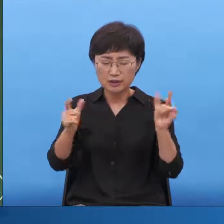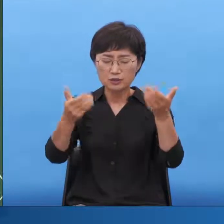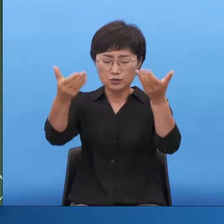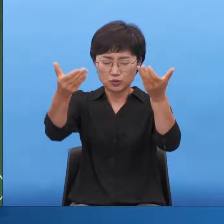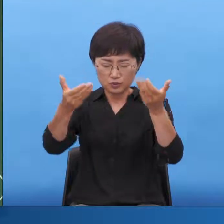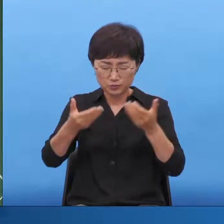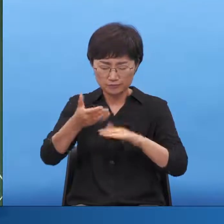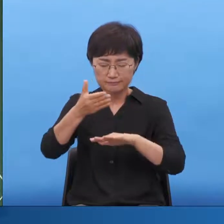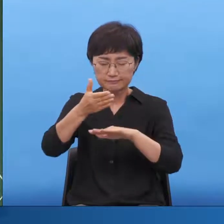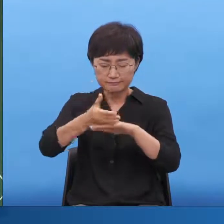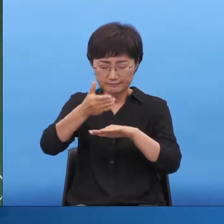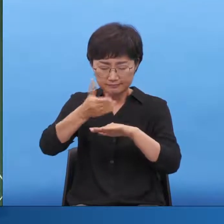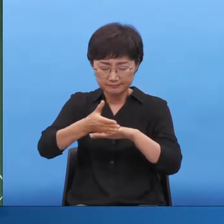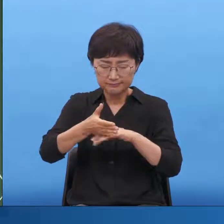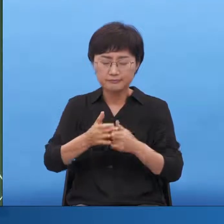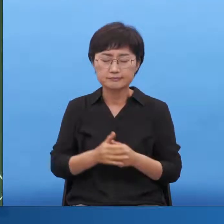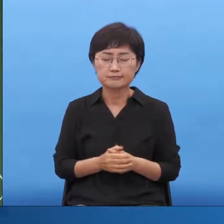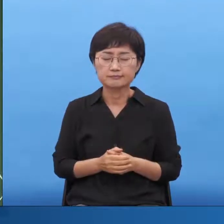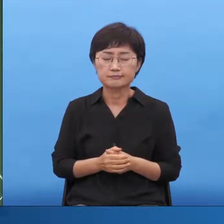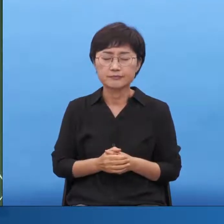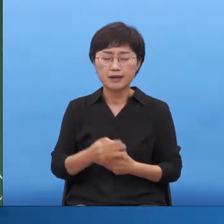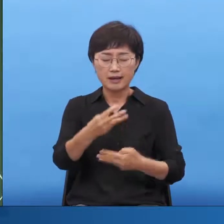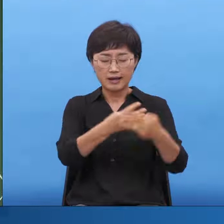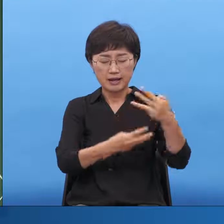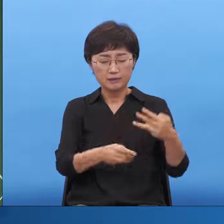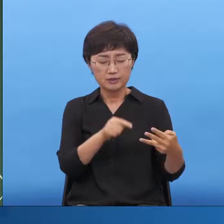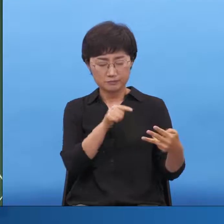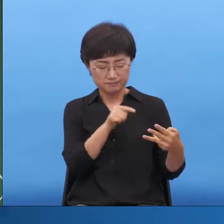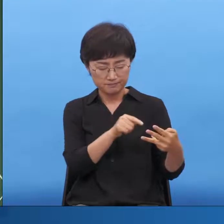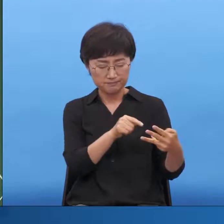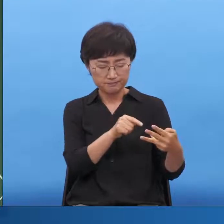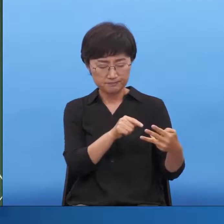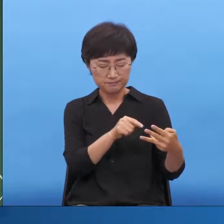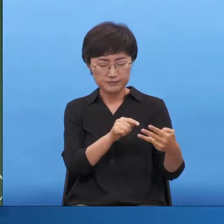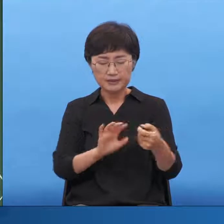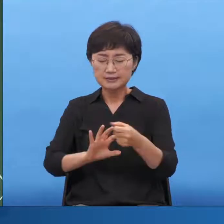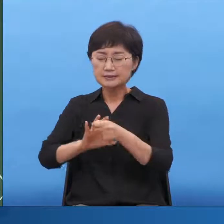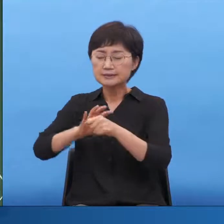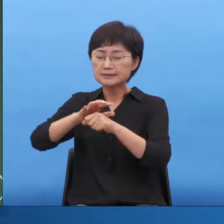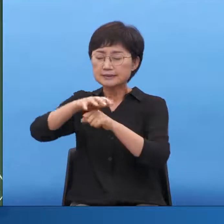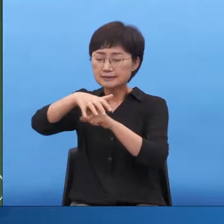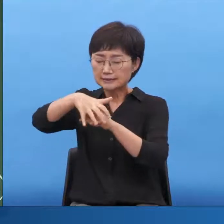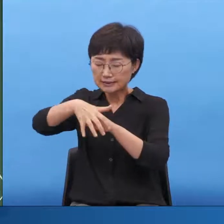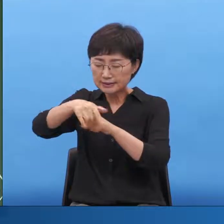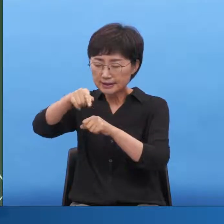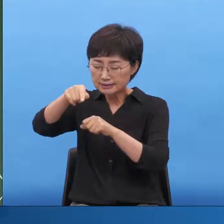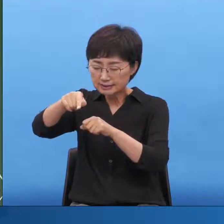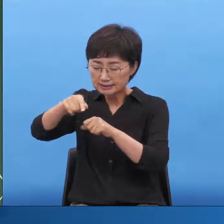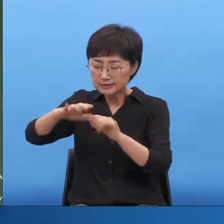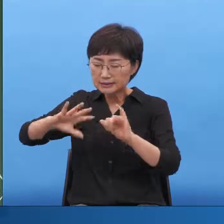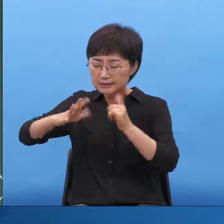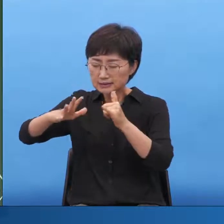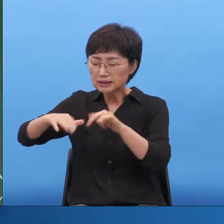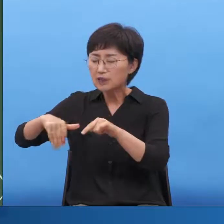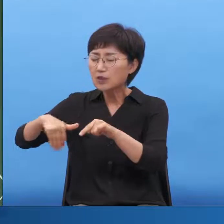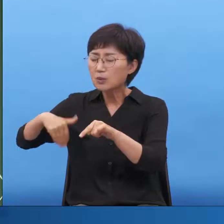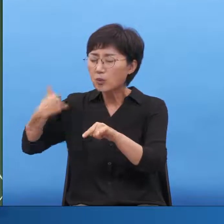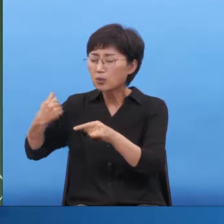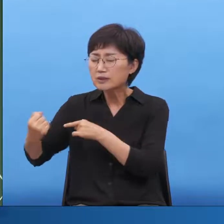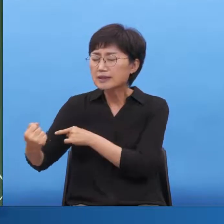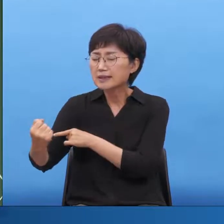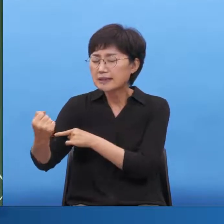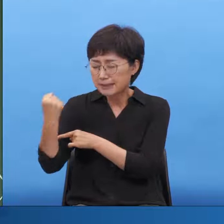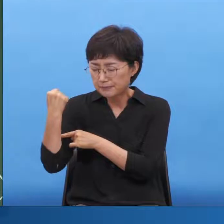감사드립니다. 感谢神今天赐给最宝贵的日子。 우리 렘넌트들에게 세상이 알지 못하는 힘을